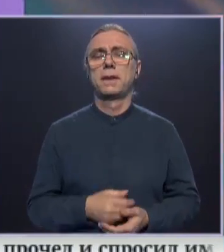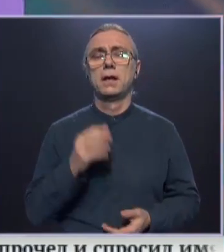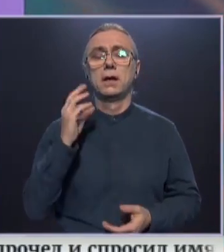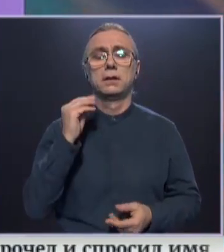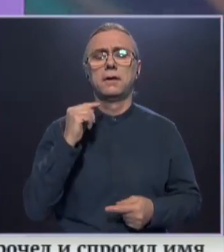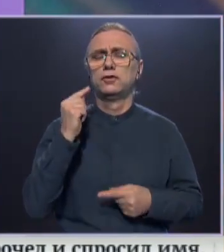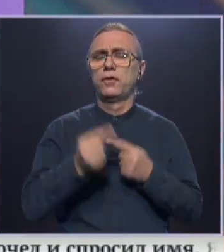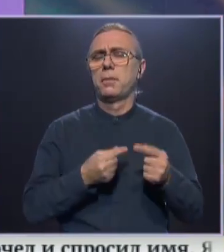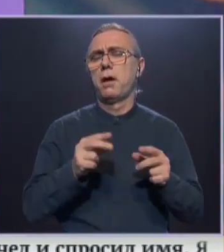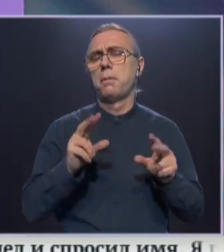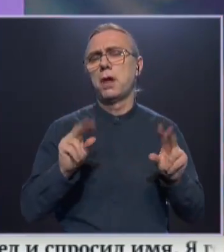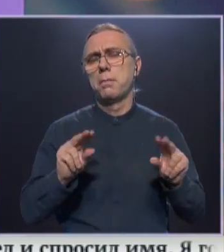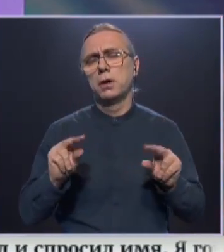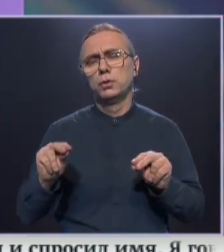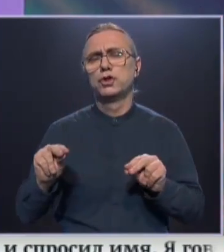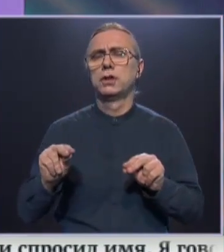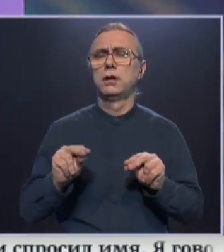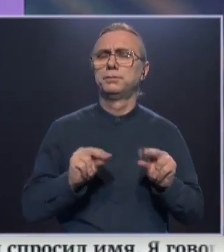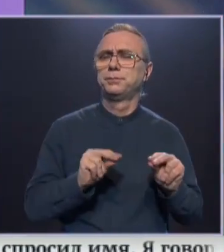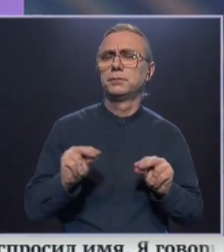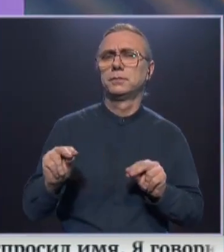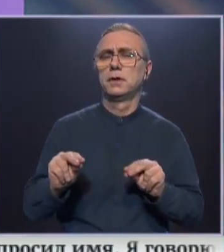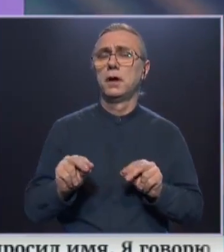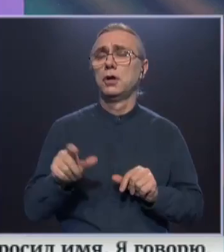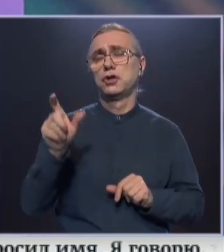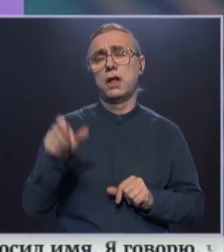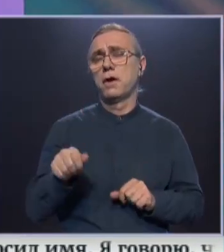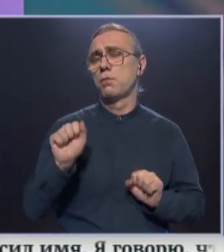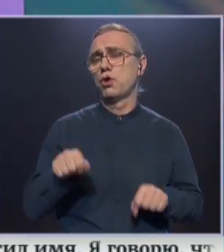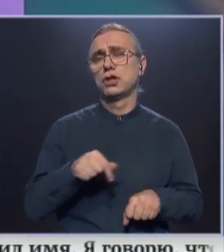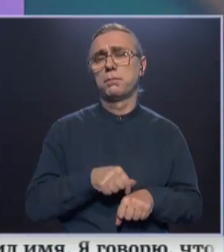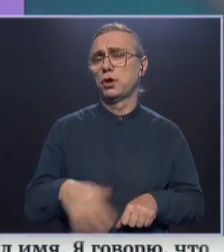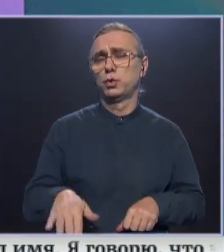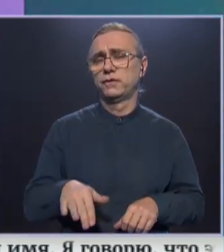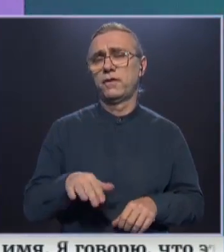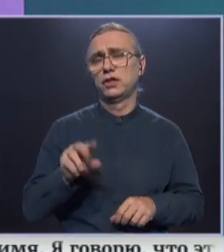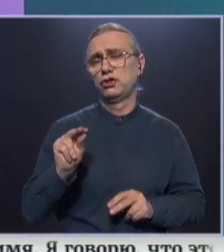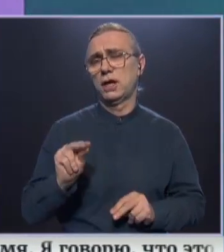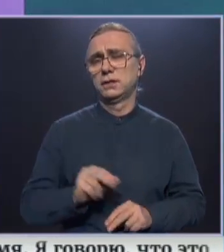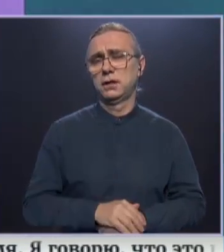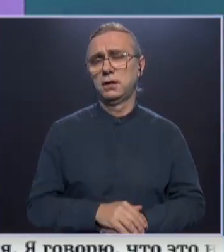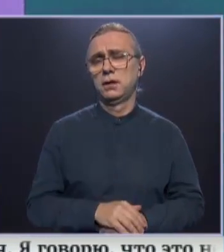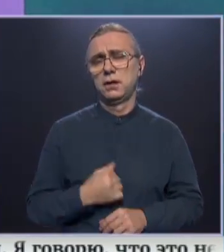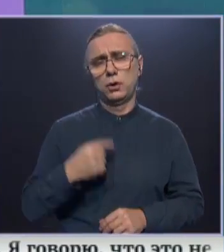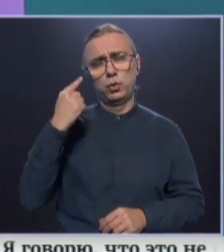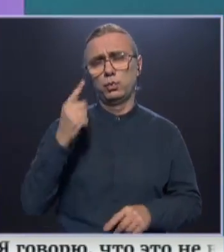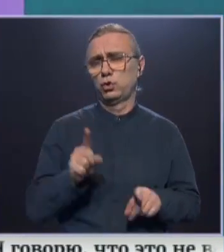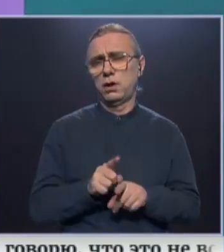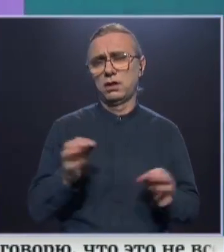благополучно, то как бы человек по-настоящему счастья не почувствует. Поэтому я думаю, что так просто не бывает.